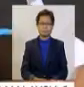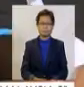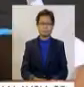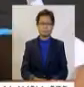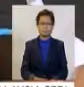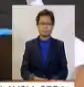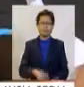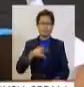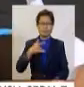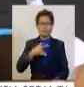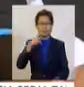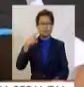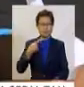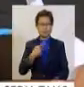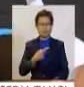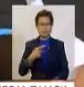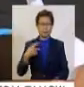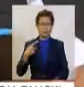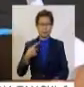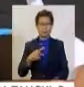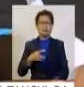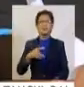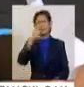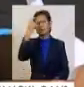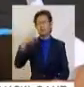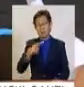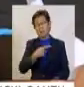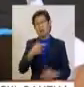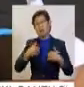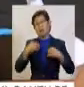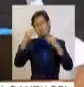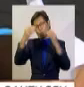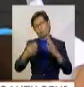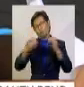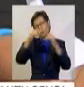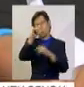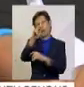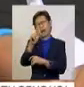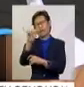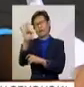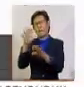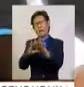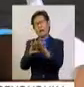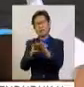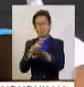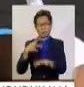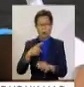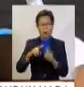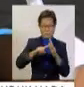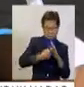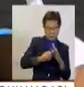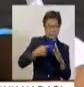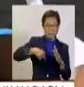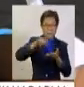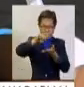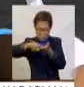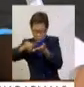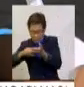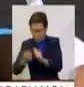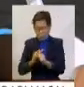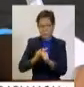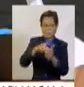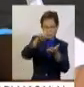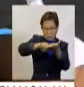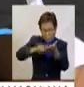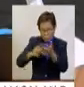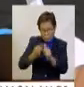Saya rasa kita tak boleh buat kesurahan sebab kita ada guru kapal yang banyak. Kita first step kita kena buat saringan dulu.